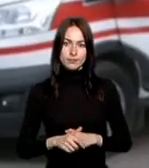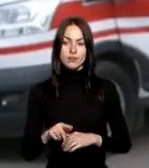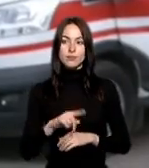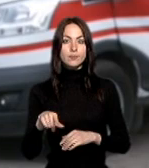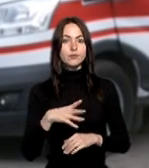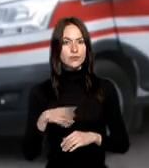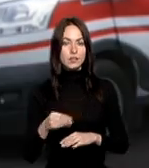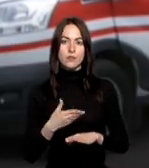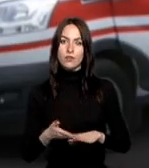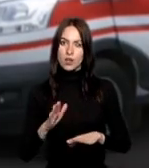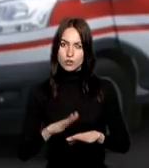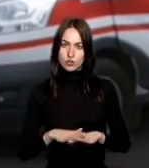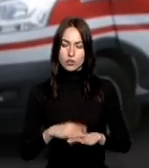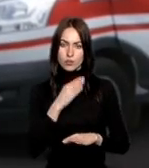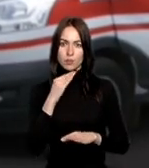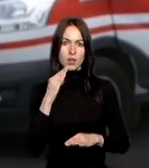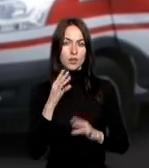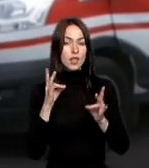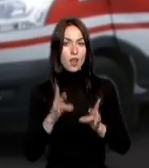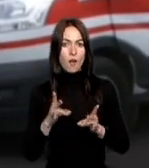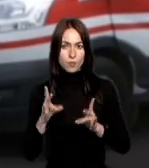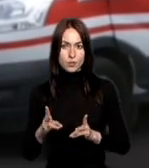всі, там численні травми,